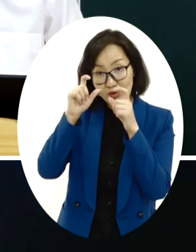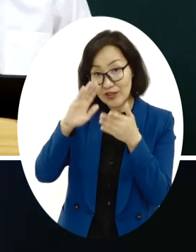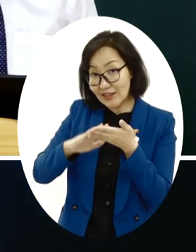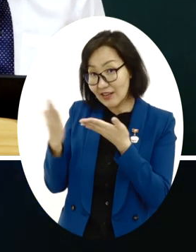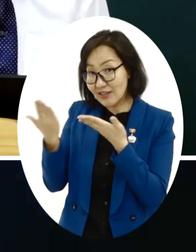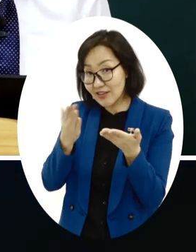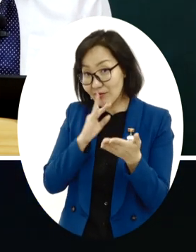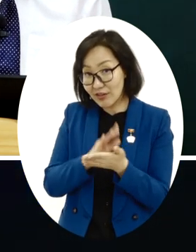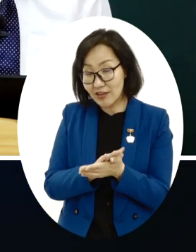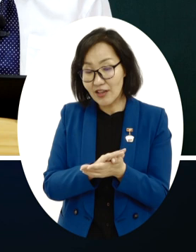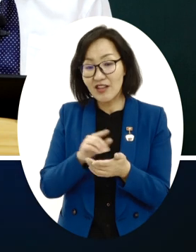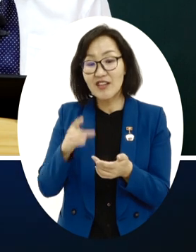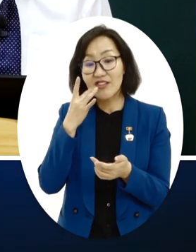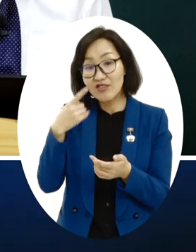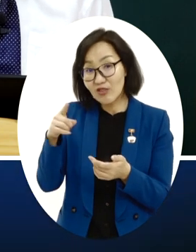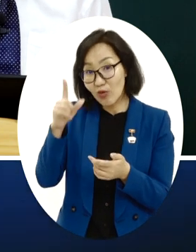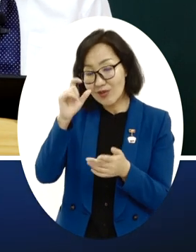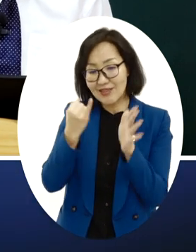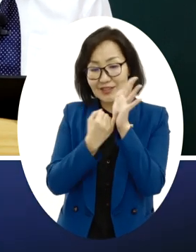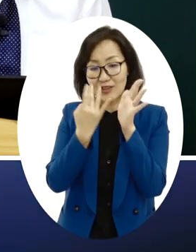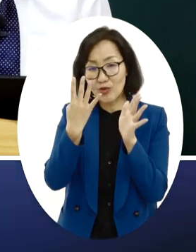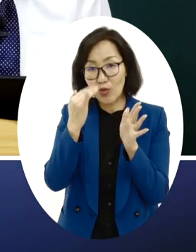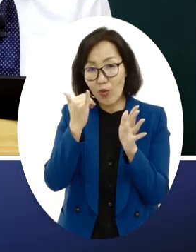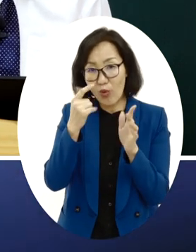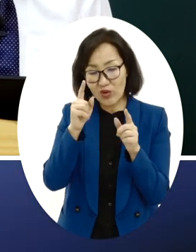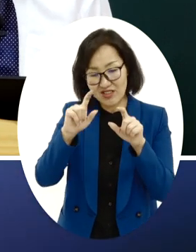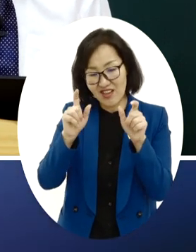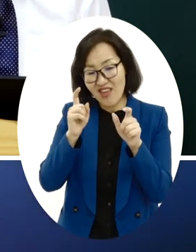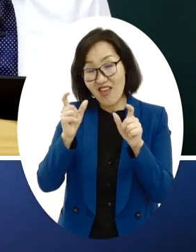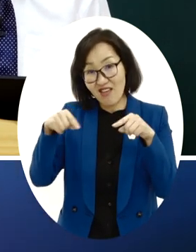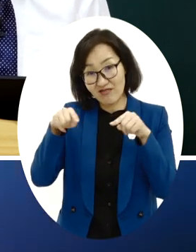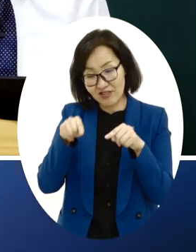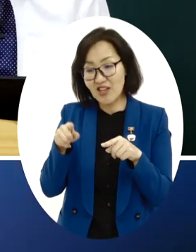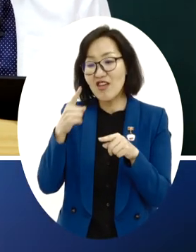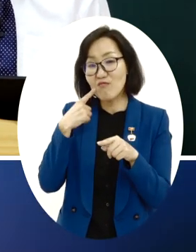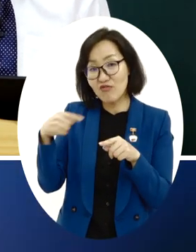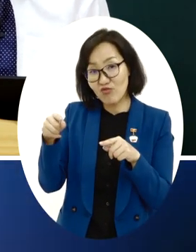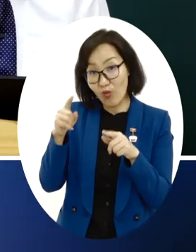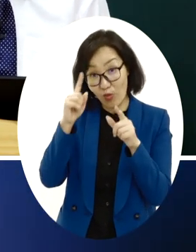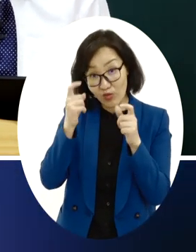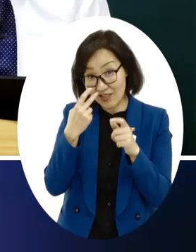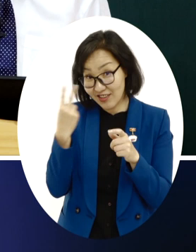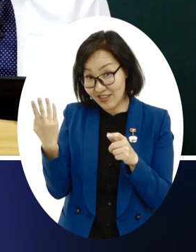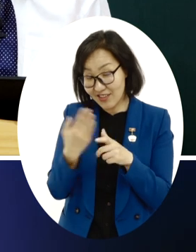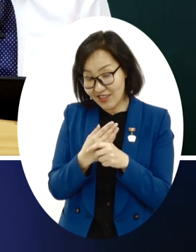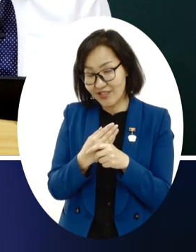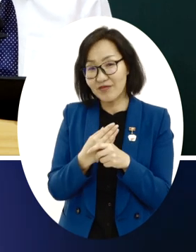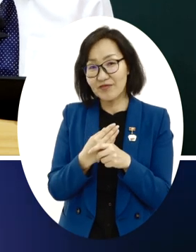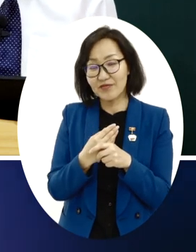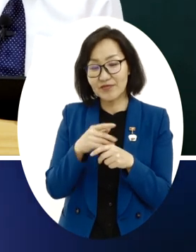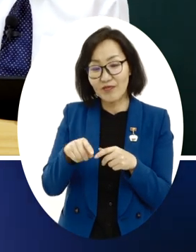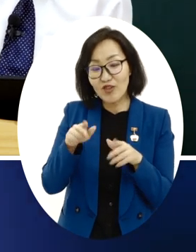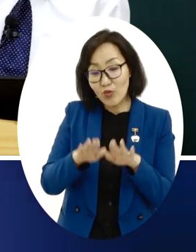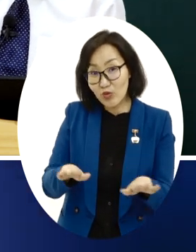танилцгаа. Энэ бол саний хэсэгчлэн эрэгтэй үний 64 угалцтай готл. Энэ бол саний эмэгтэй үний явуут хэдэнгэх эмэгтэй үний